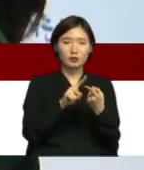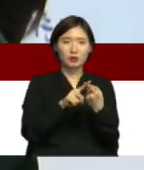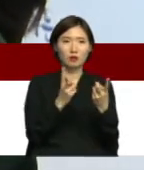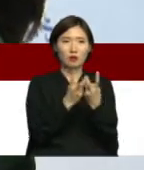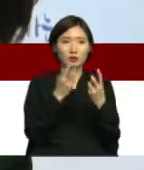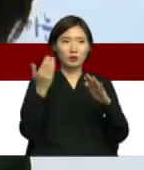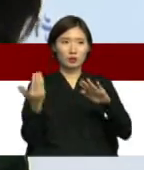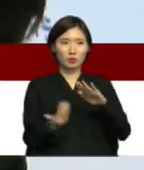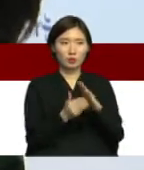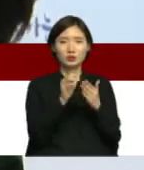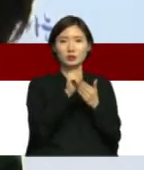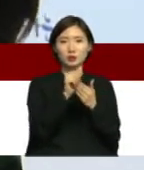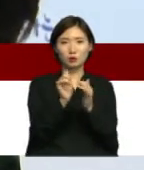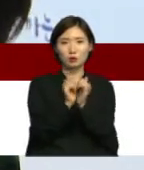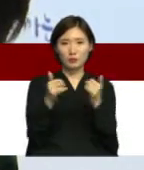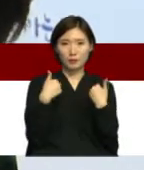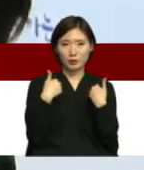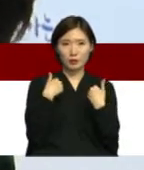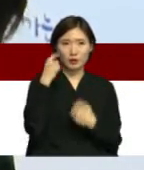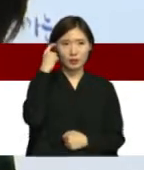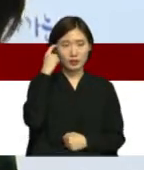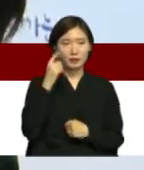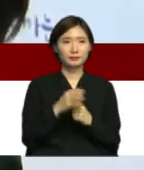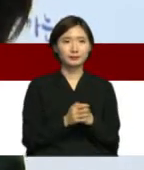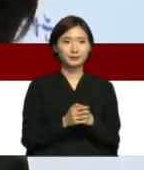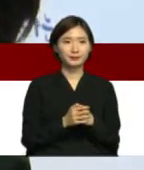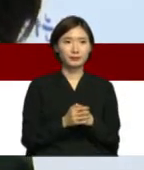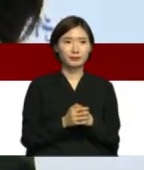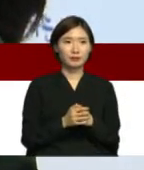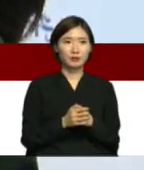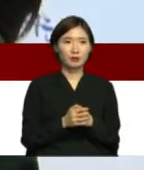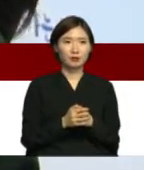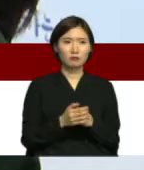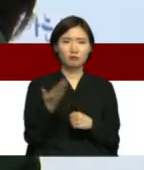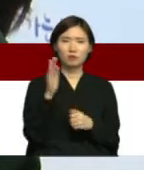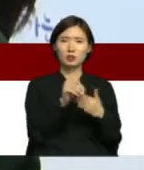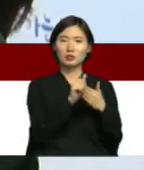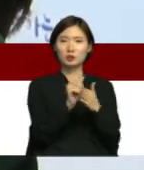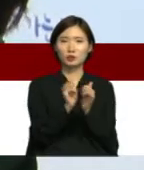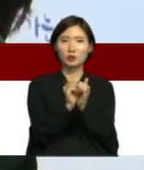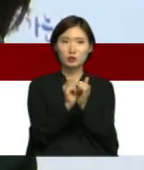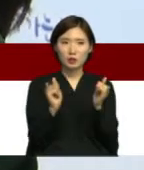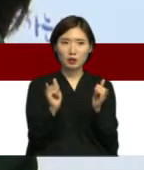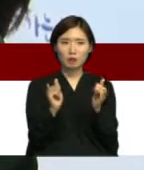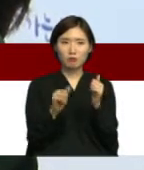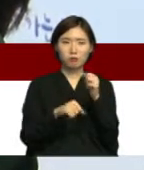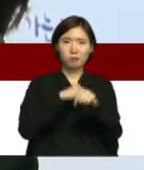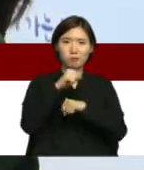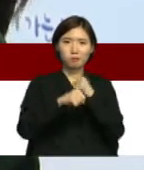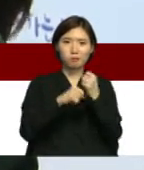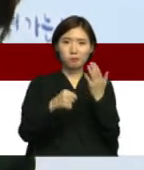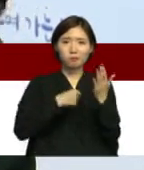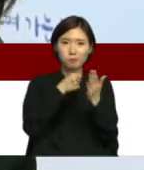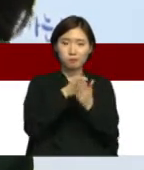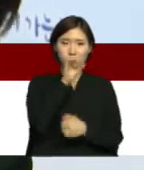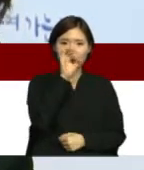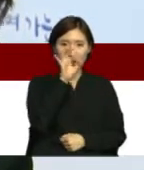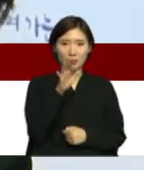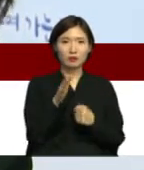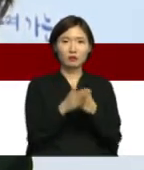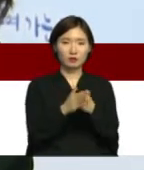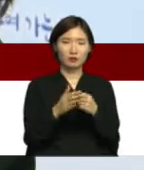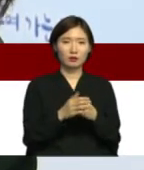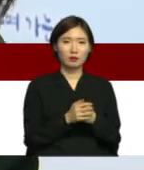이루어줄 그런 지도자가 필요하다고 생각합니다. 근데 그 지도자가 우리가 아무나 막 결정할 수는 없는 거잖아요.